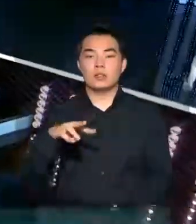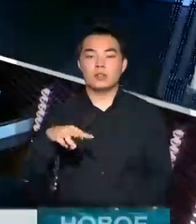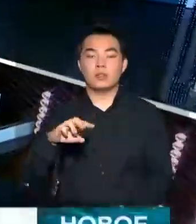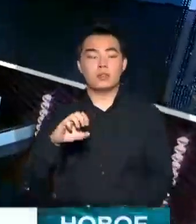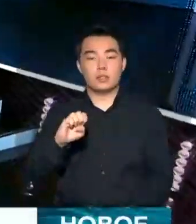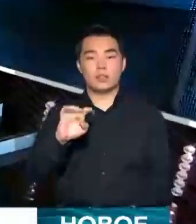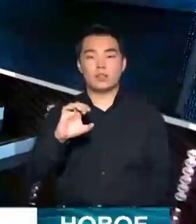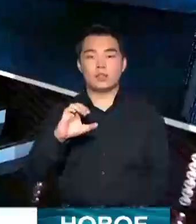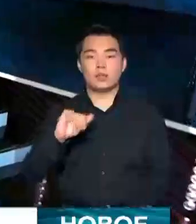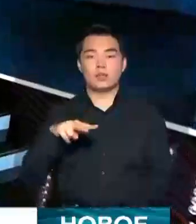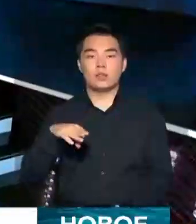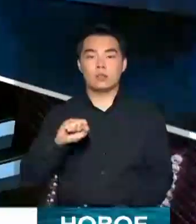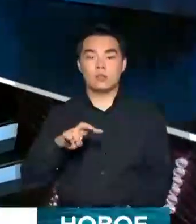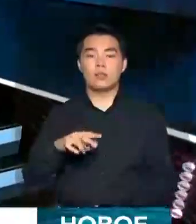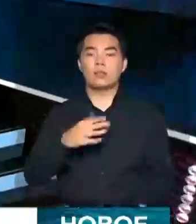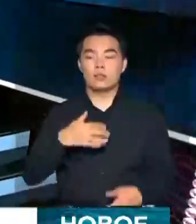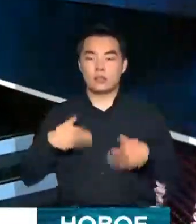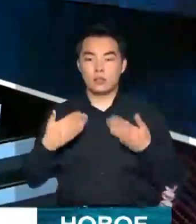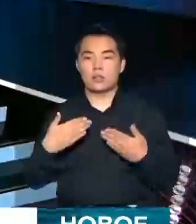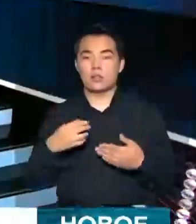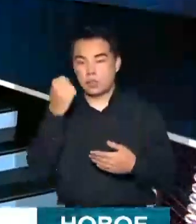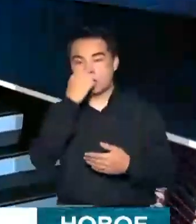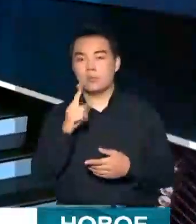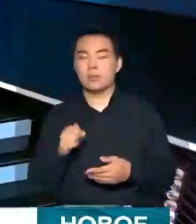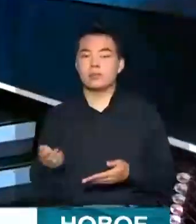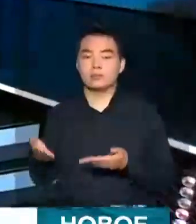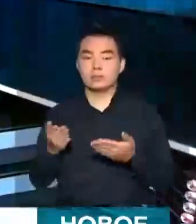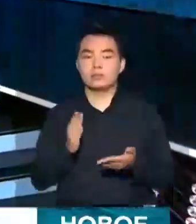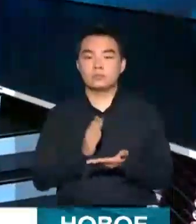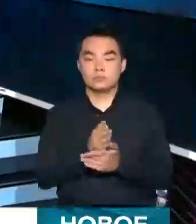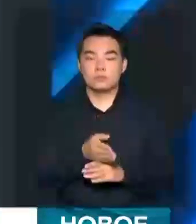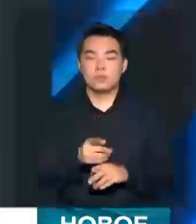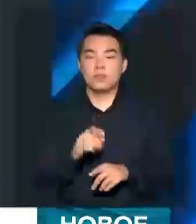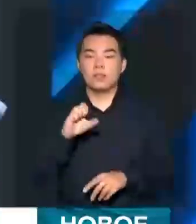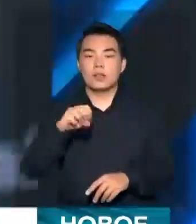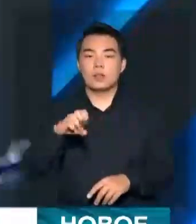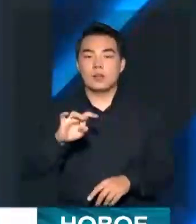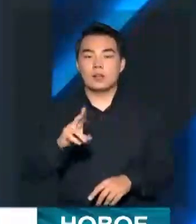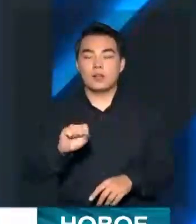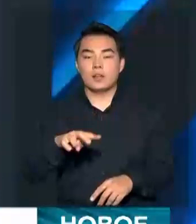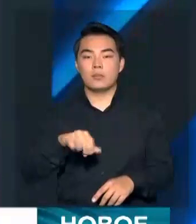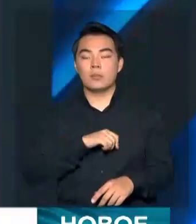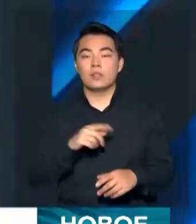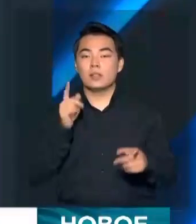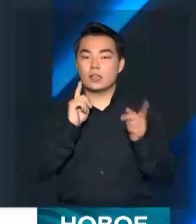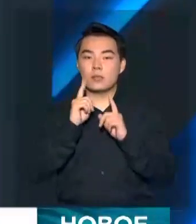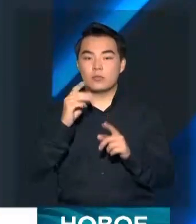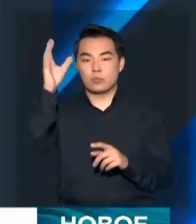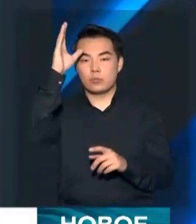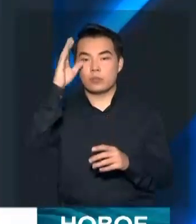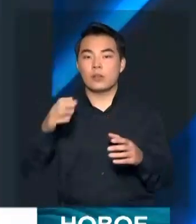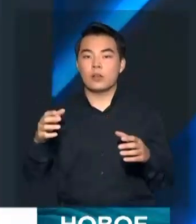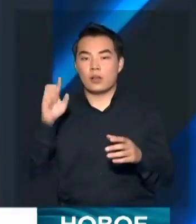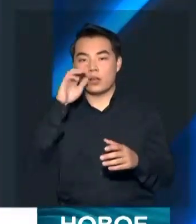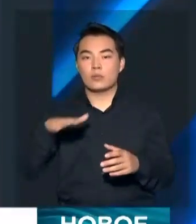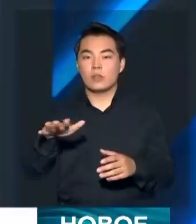вечер. Спасибо, что пришли к нам в студию сегодня. В Самарканде проходил саммит организации тюркских государств.